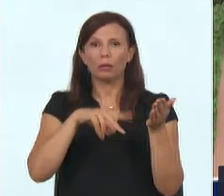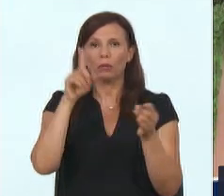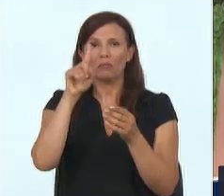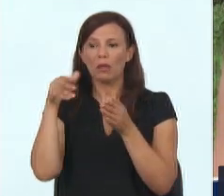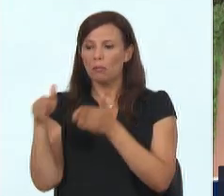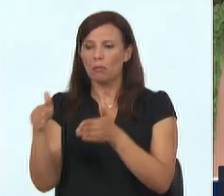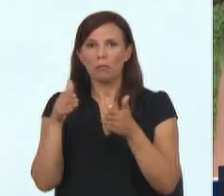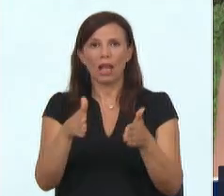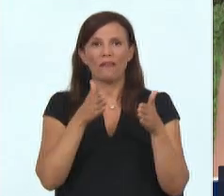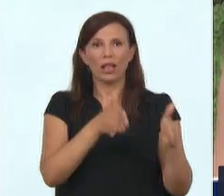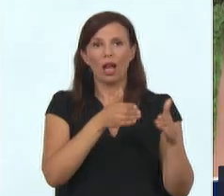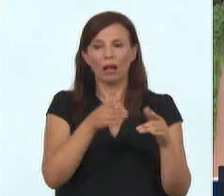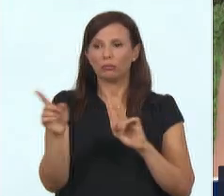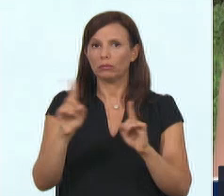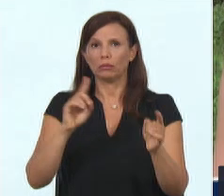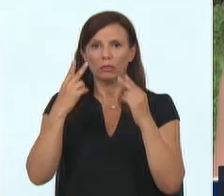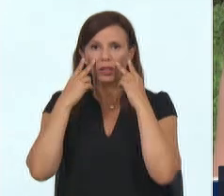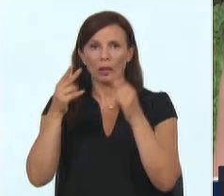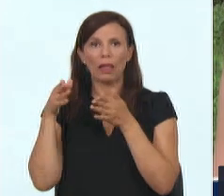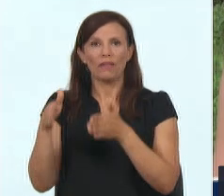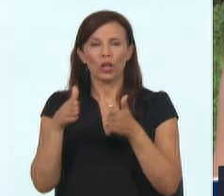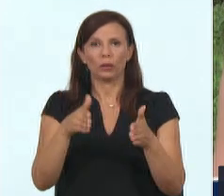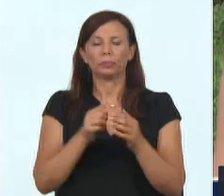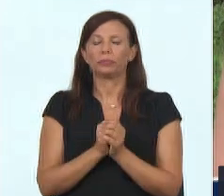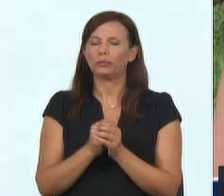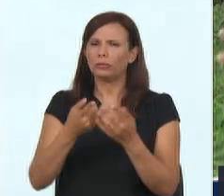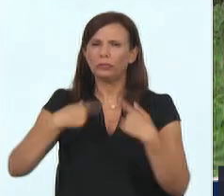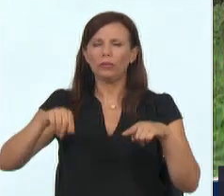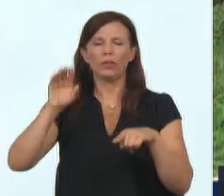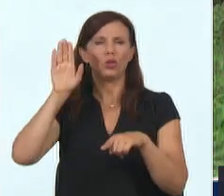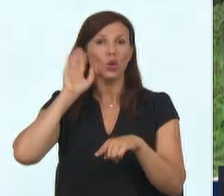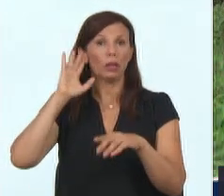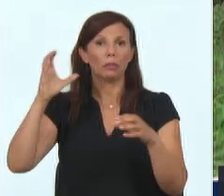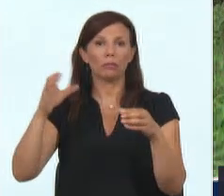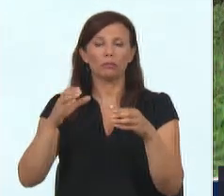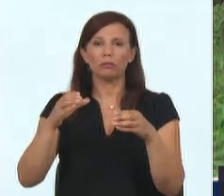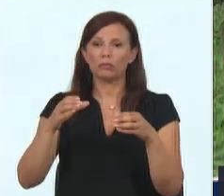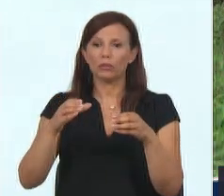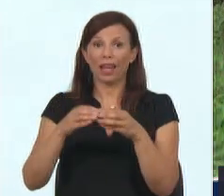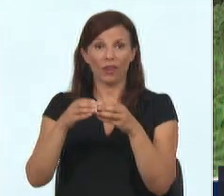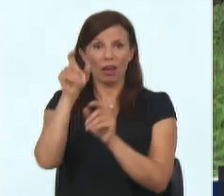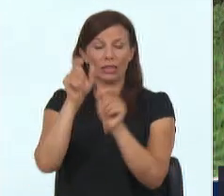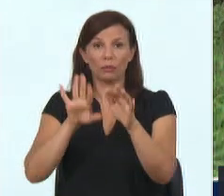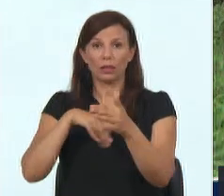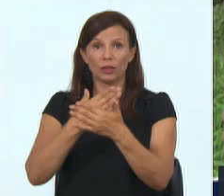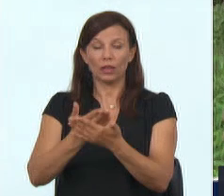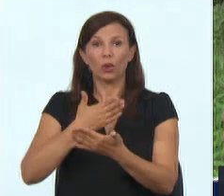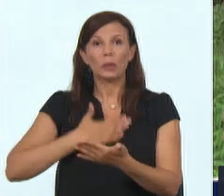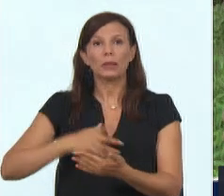שושי, מישהו, אנחנו שומעים באמת על גל התנדבות של החברה האזרחית, באמת יוצא מן הכלל, והם רוצים לדעת מה אתם